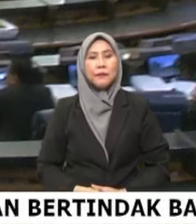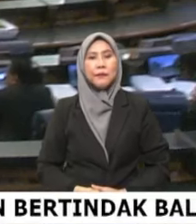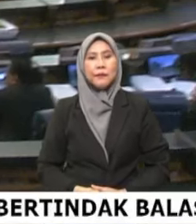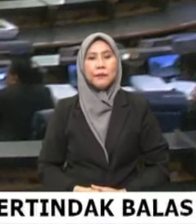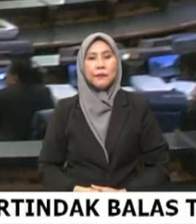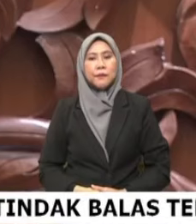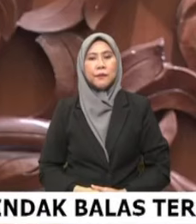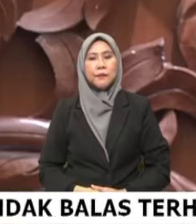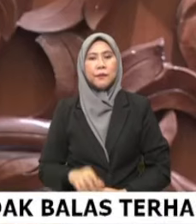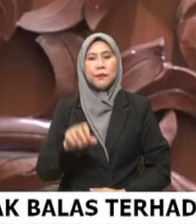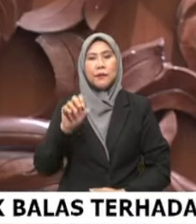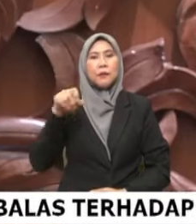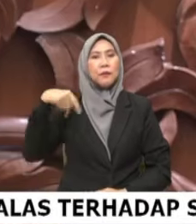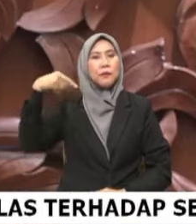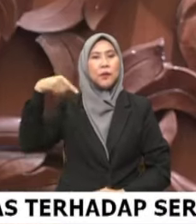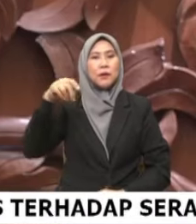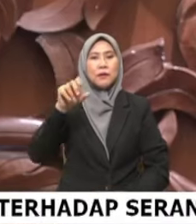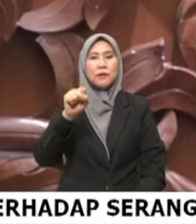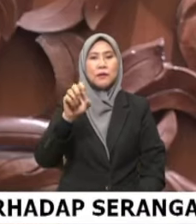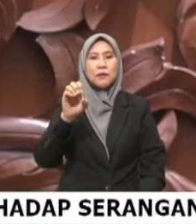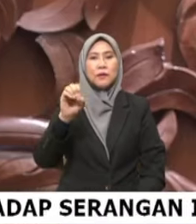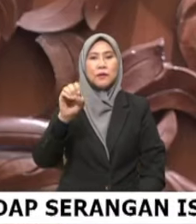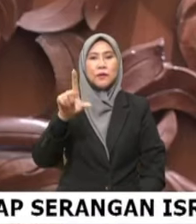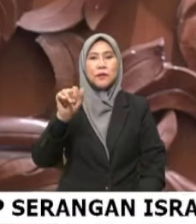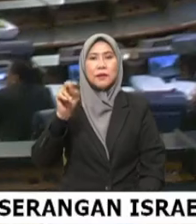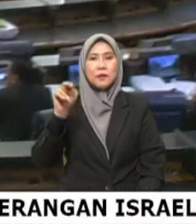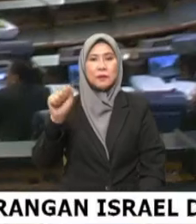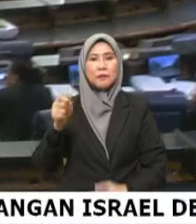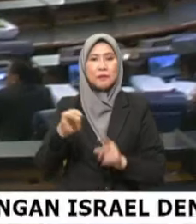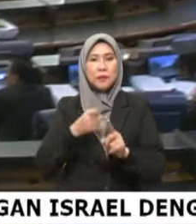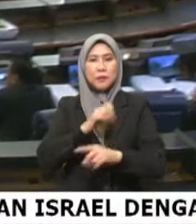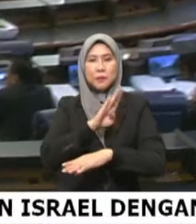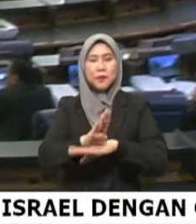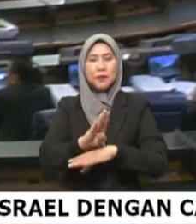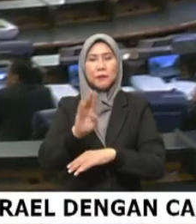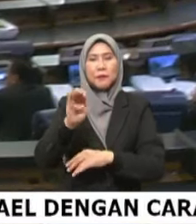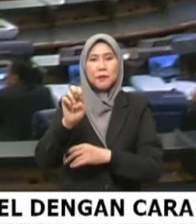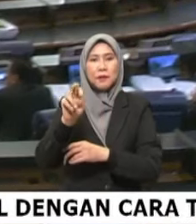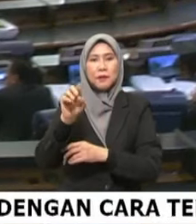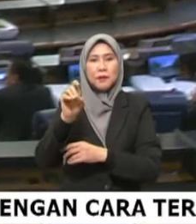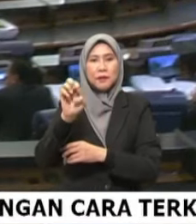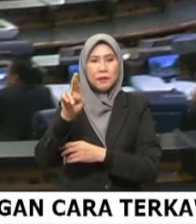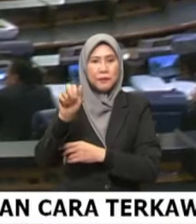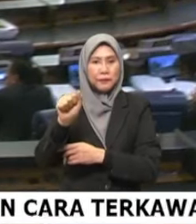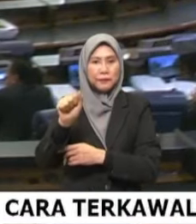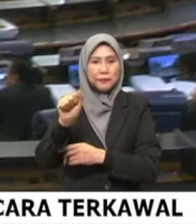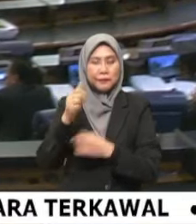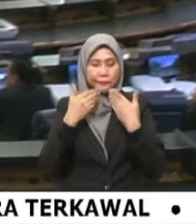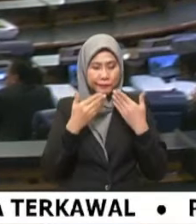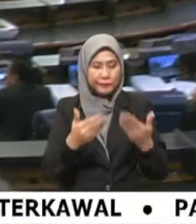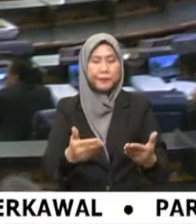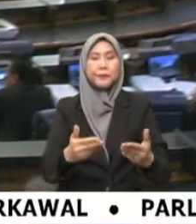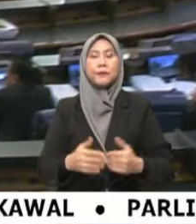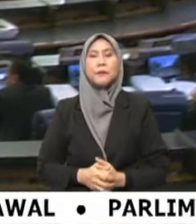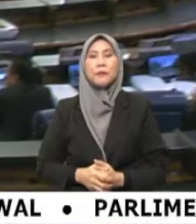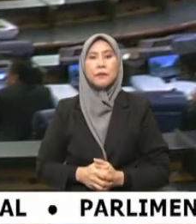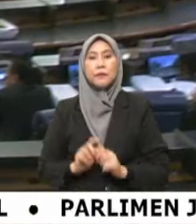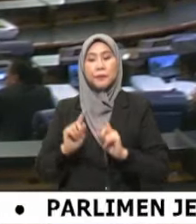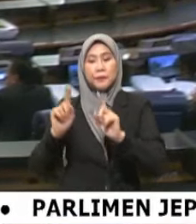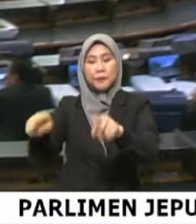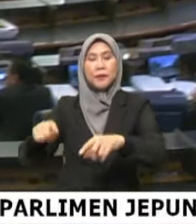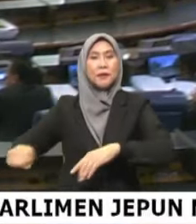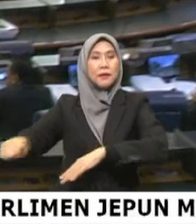Puan Shalina binti Abdul Rashid, Bukit Bendera. Terima kasih, Puan Timbalan Speaker. Pergi ke